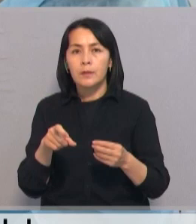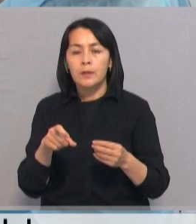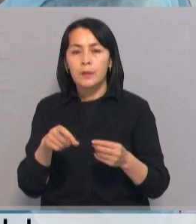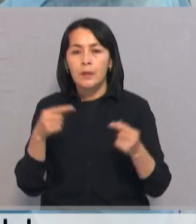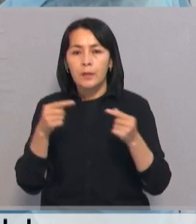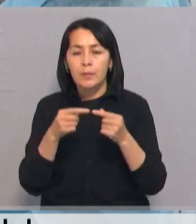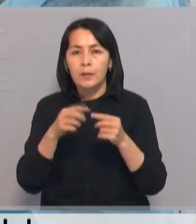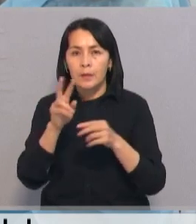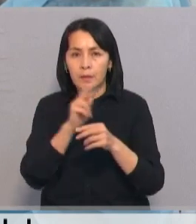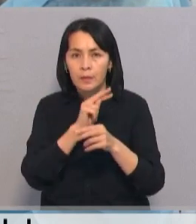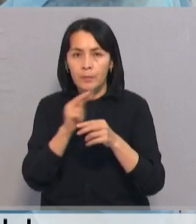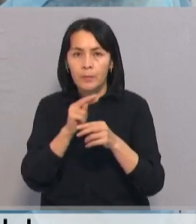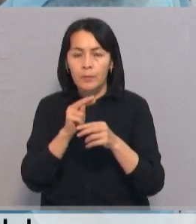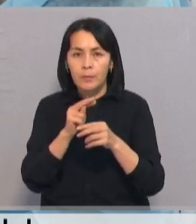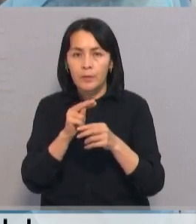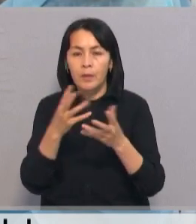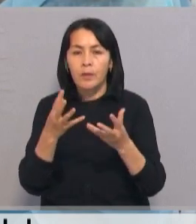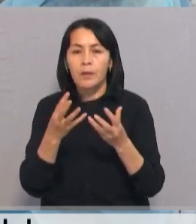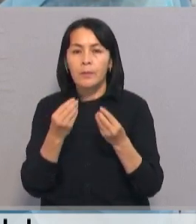белгіленген ем-домды қабылдап жатыр.